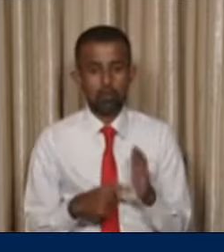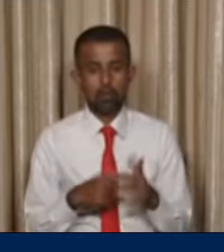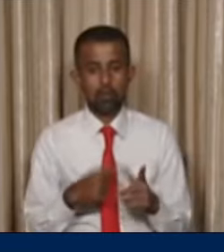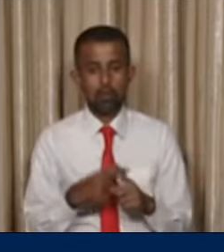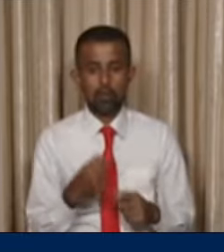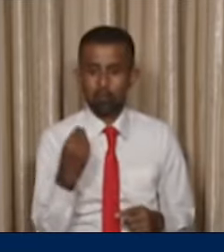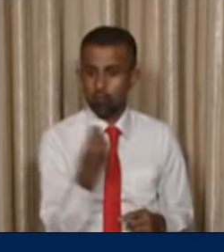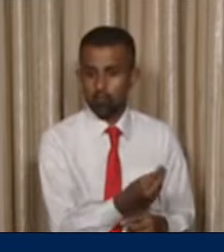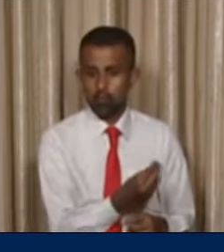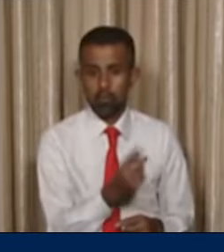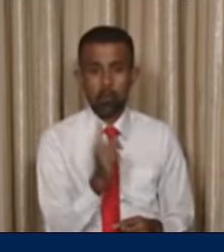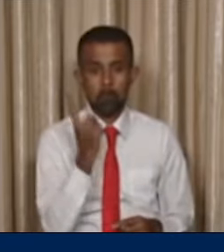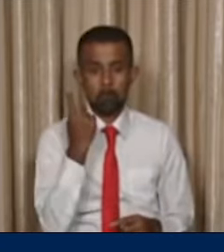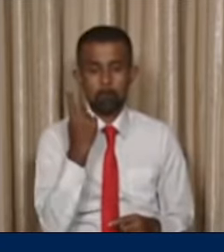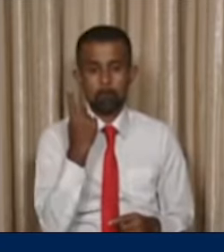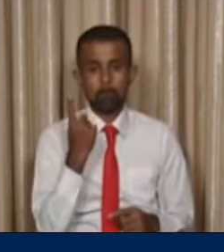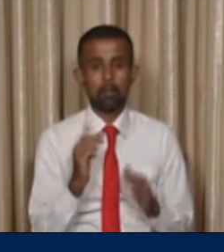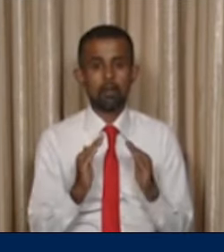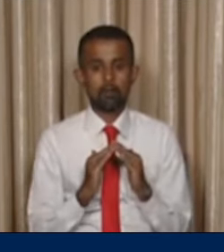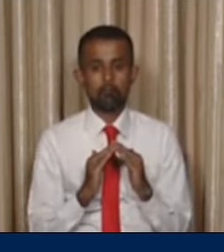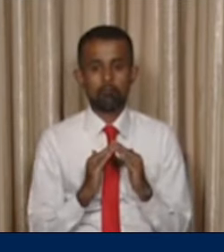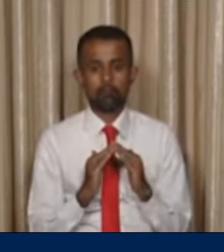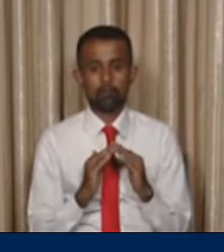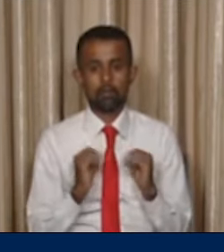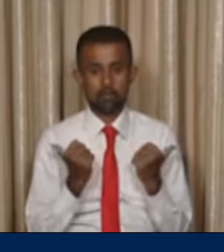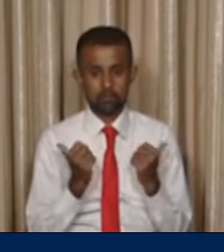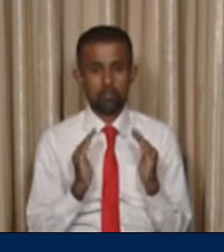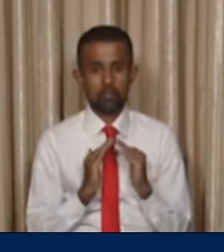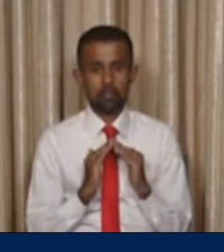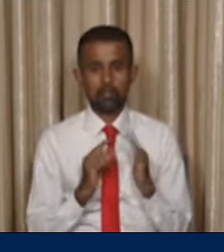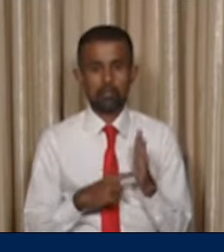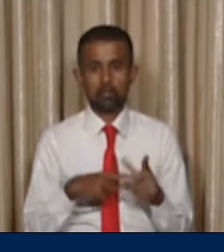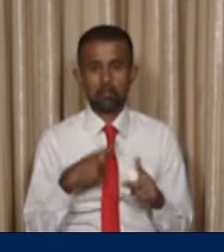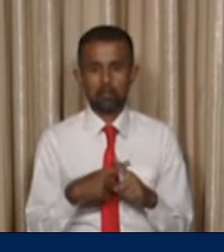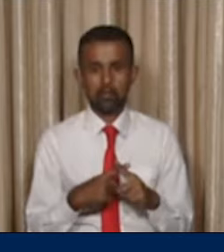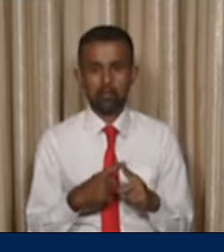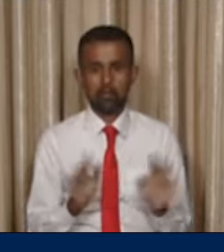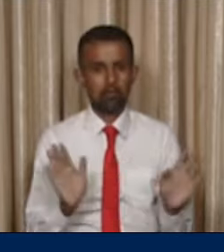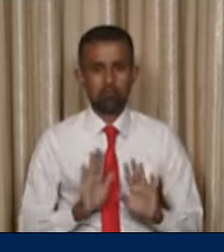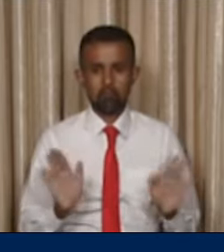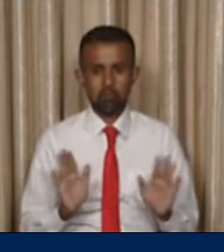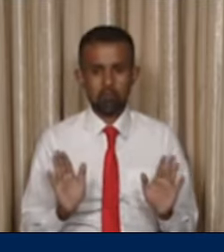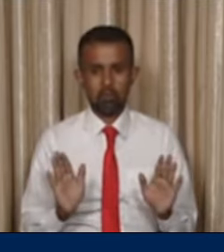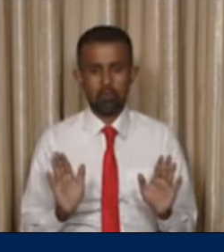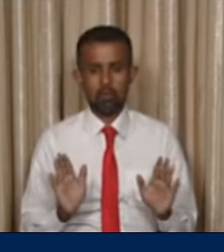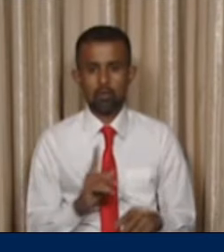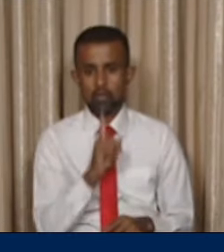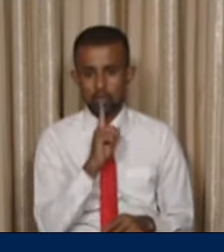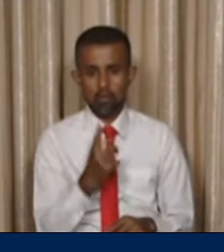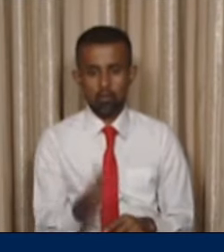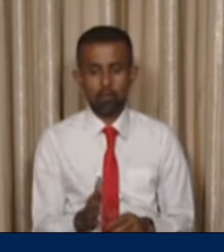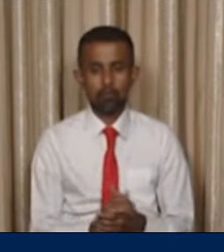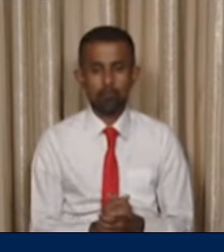ගෙනාවට පළවෙනි ගෙව නිවාසය, ඒ කියන්නේ මේ ජීවත් වෙන නිවාසයට බදු ගහන්න අවශ්‍ය නැහැ කියලා imputed tax එකක් ඕනේ නැහැ කියලා කිව්ව